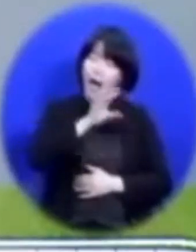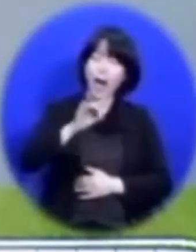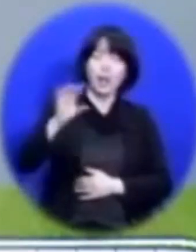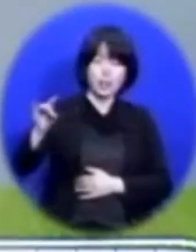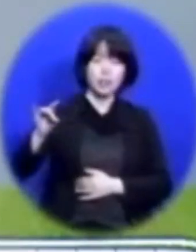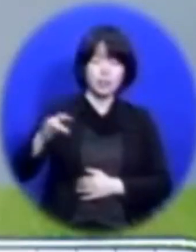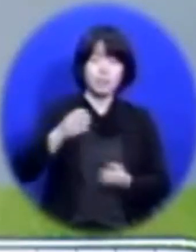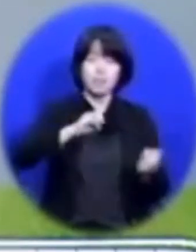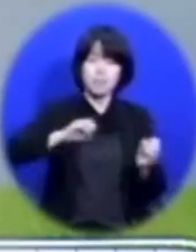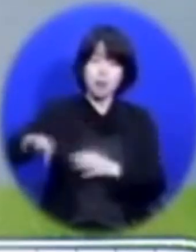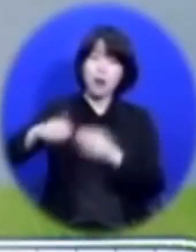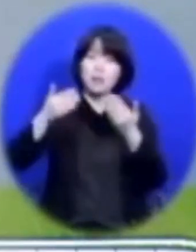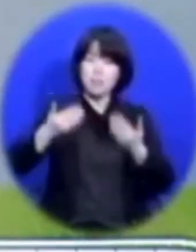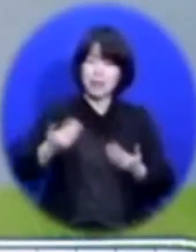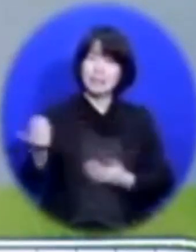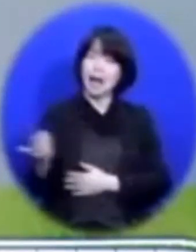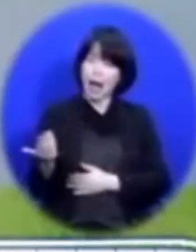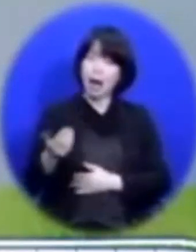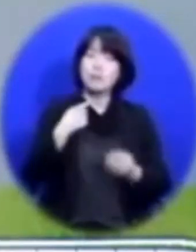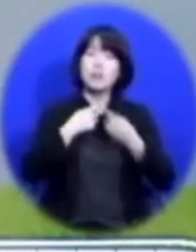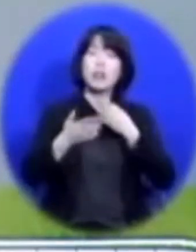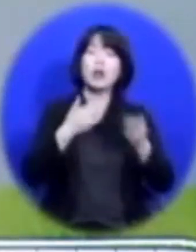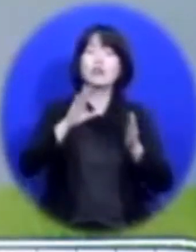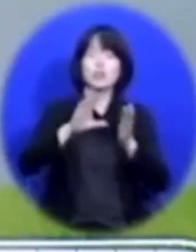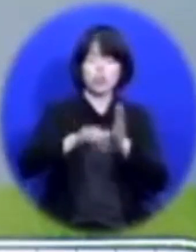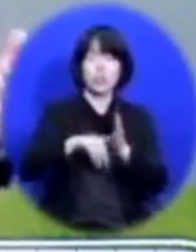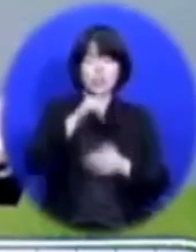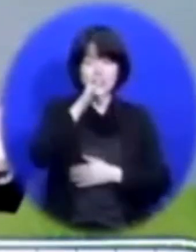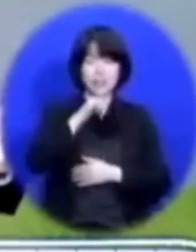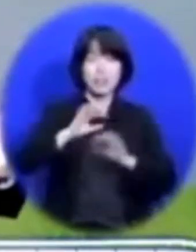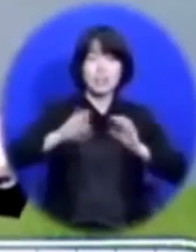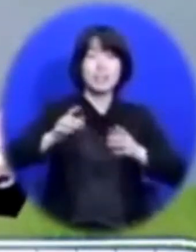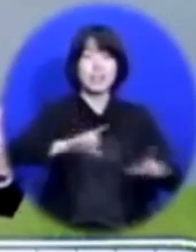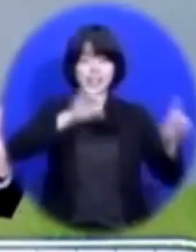버림받는고통을경험합니다 .